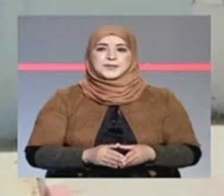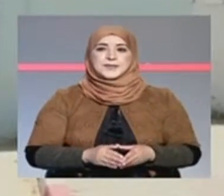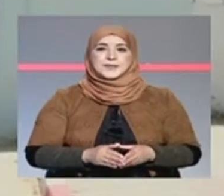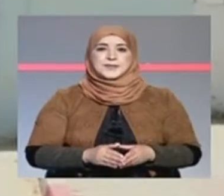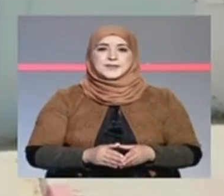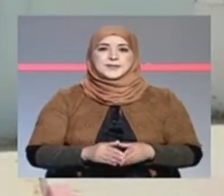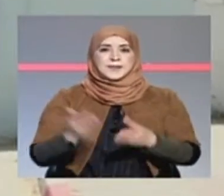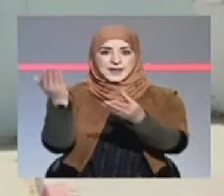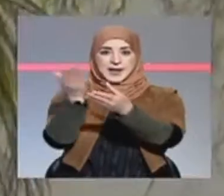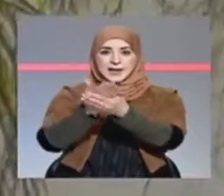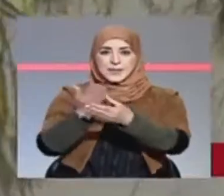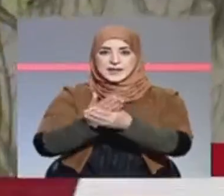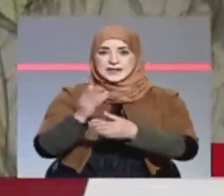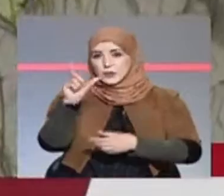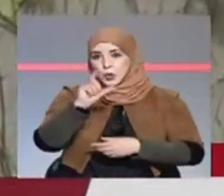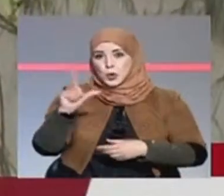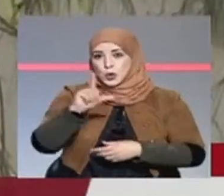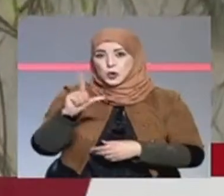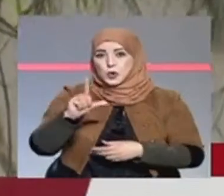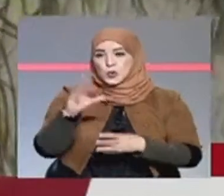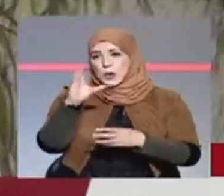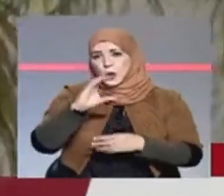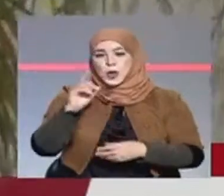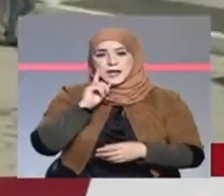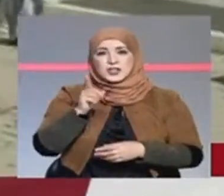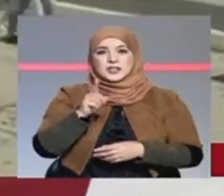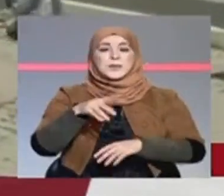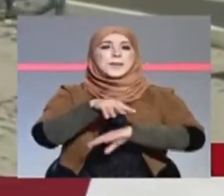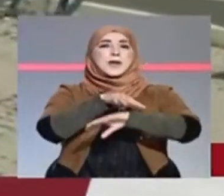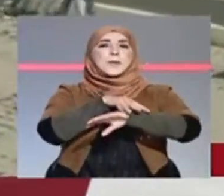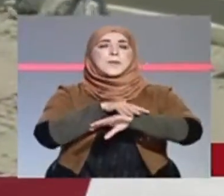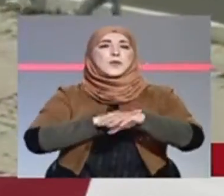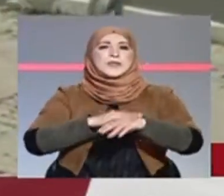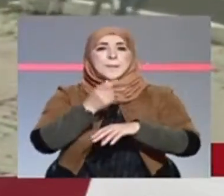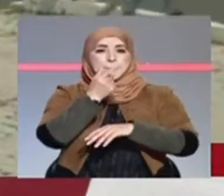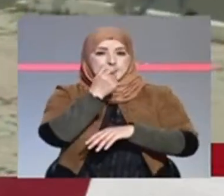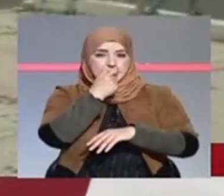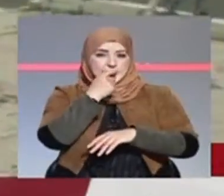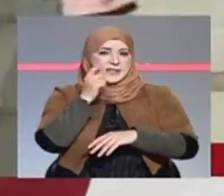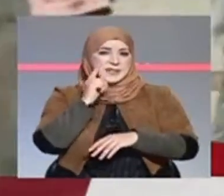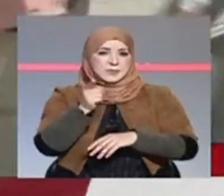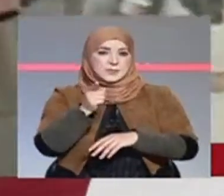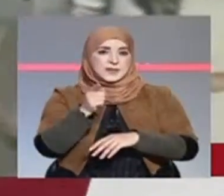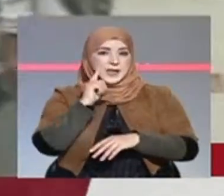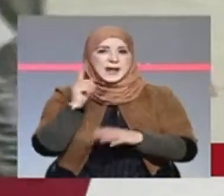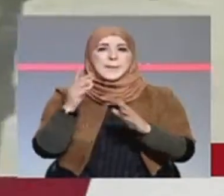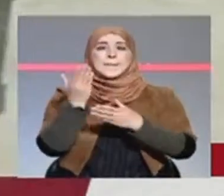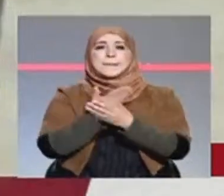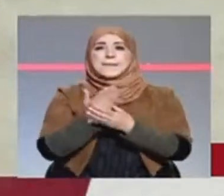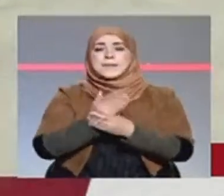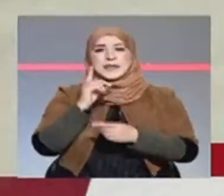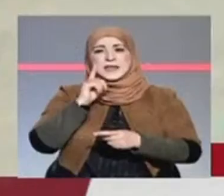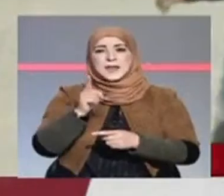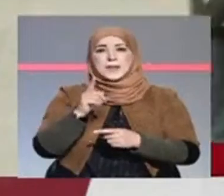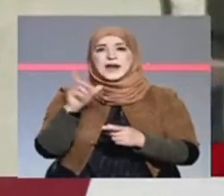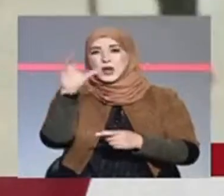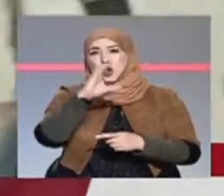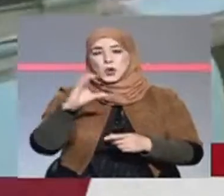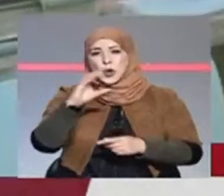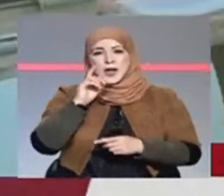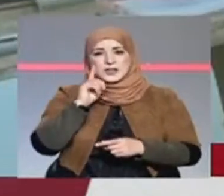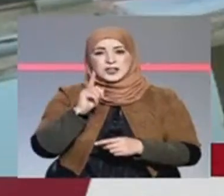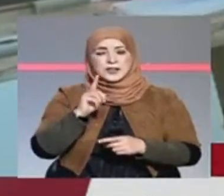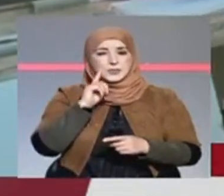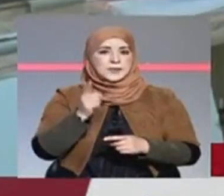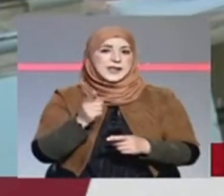المدرسه الاعداديه ب كركر من معتمديه بومرداس هي واحده من المدارس العدديه ذات